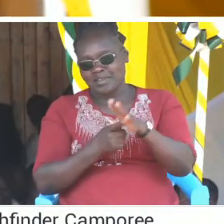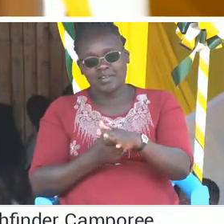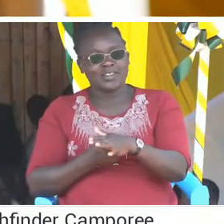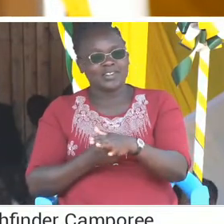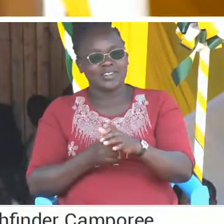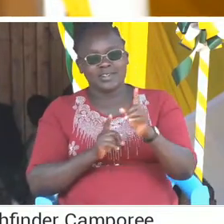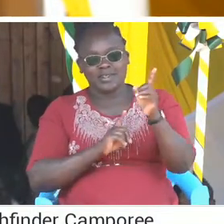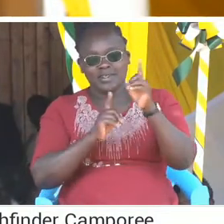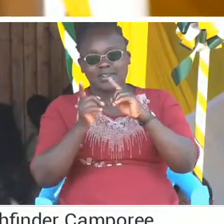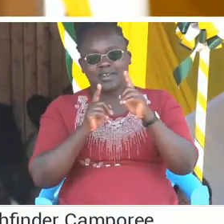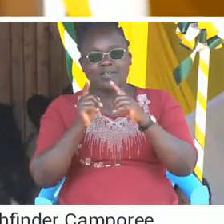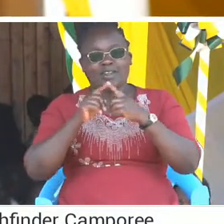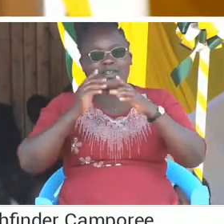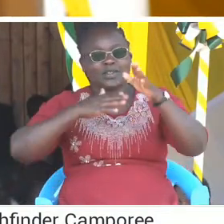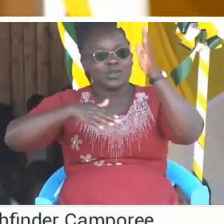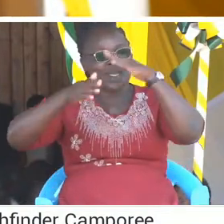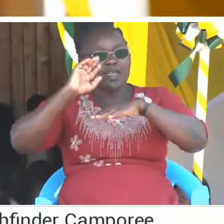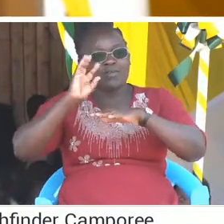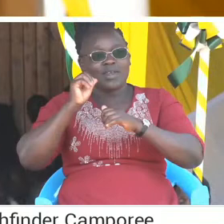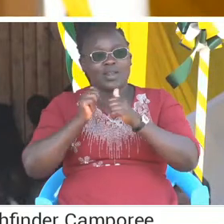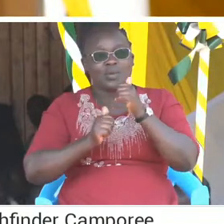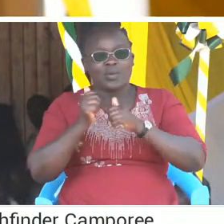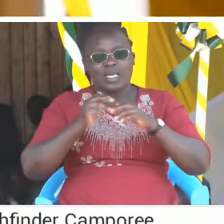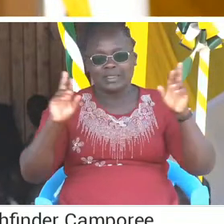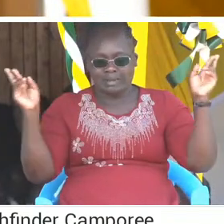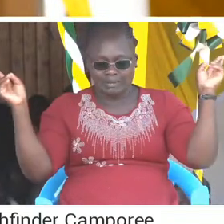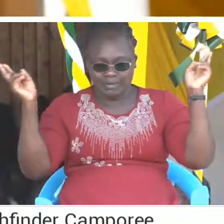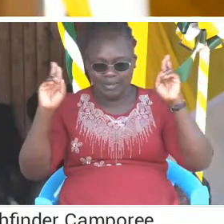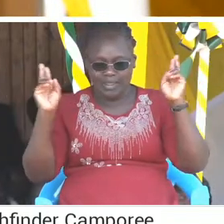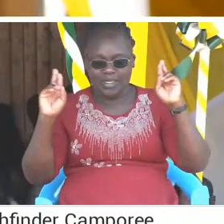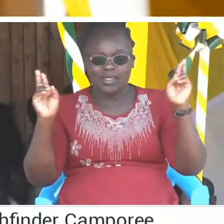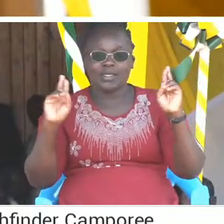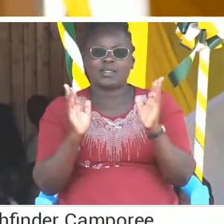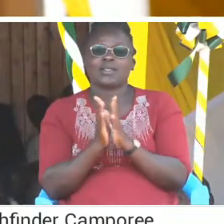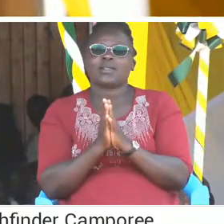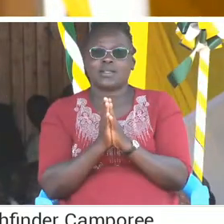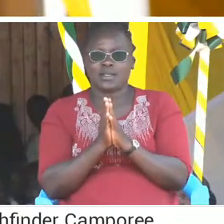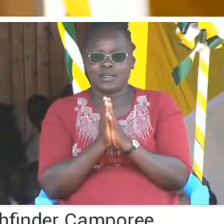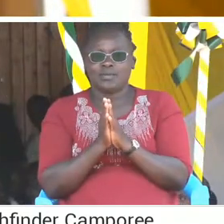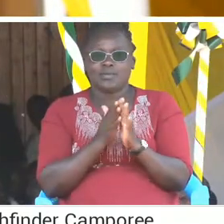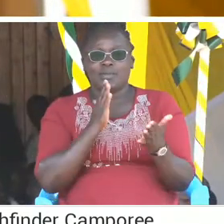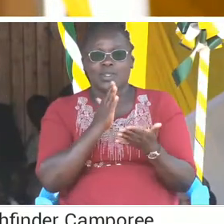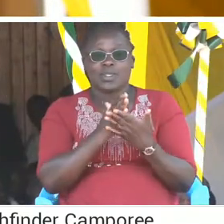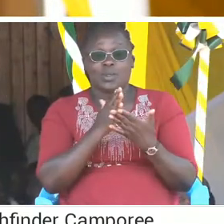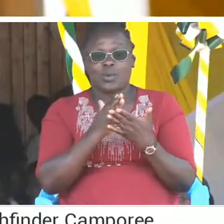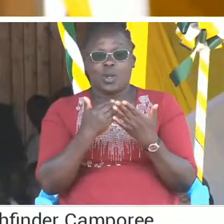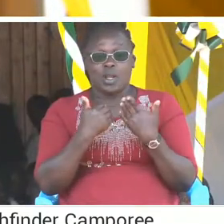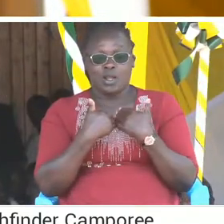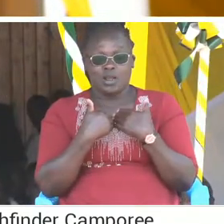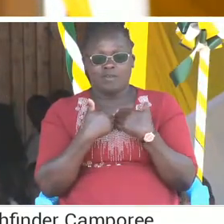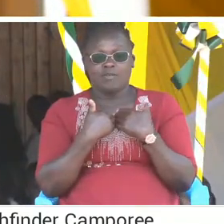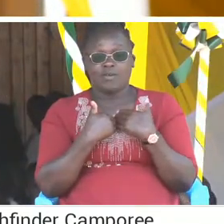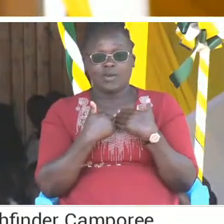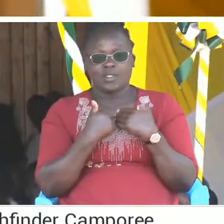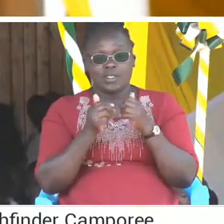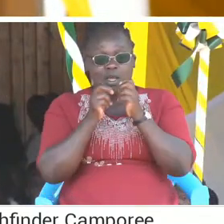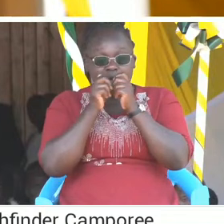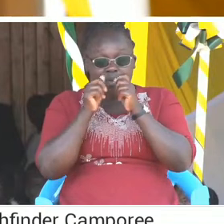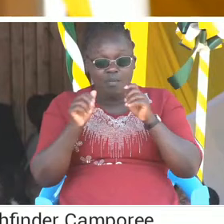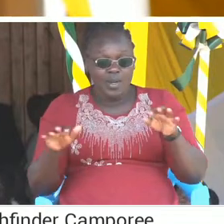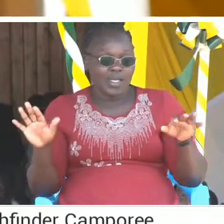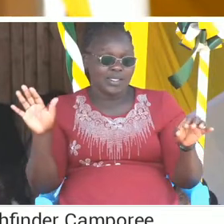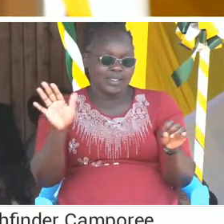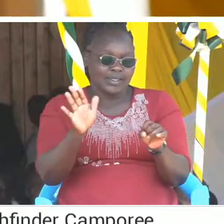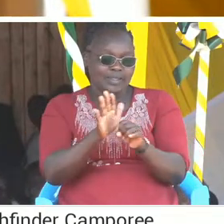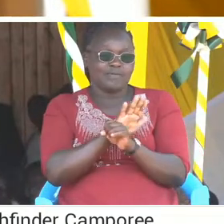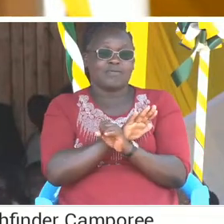vizuri. Nataka kusema nimepata baraka ya kipekee kuweza kuishuhudia na kuweza kuona